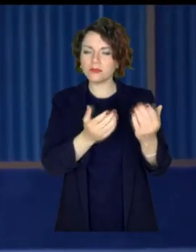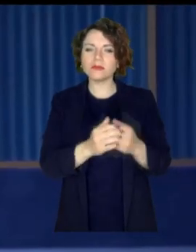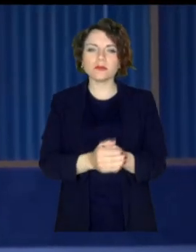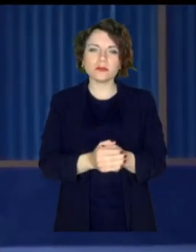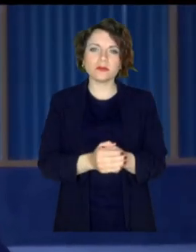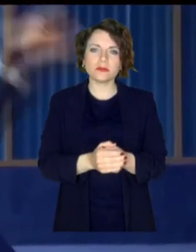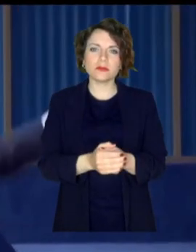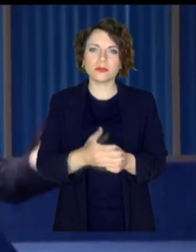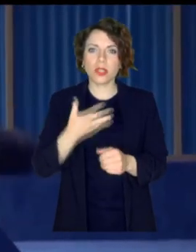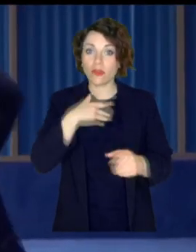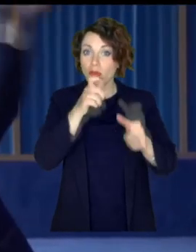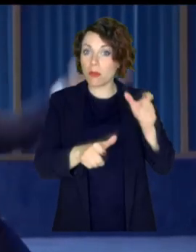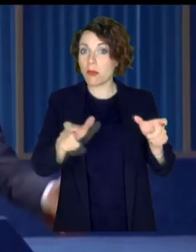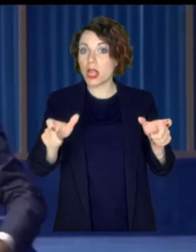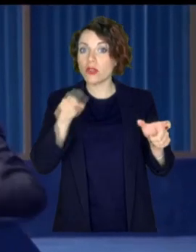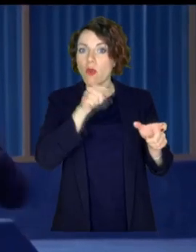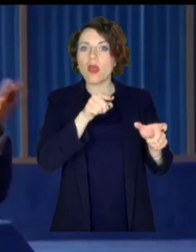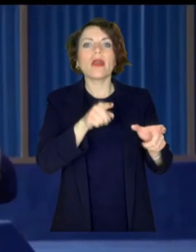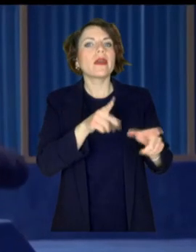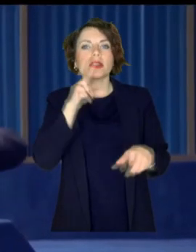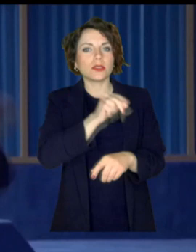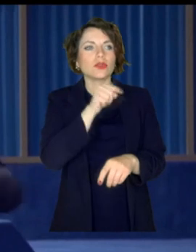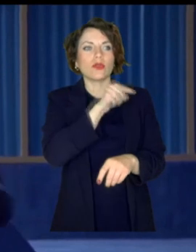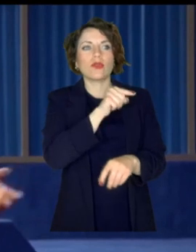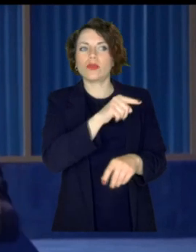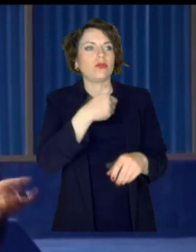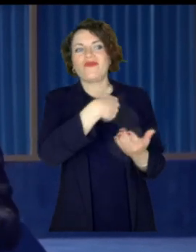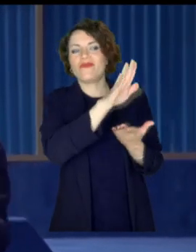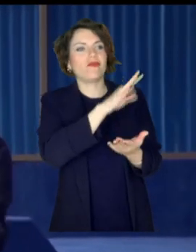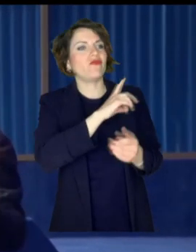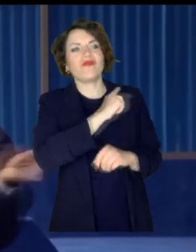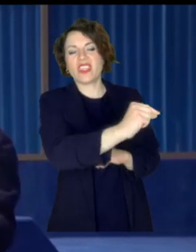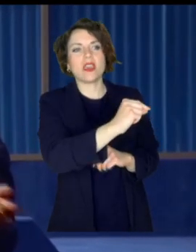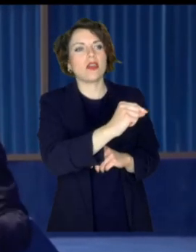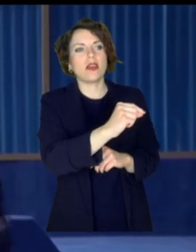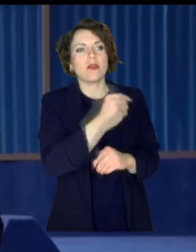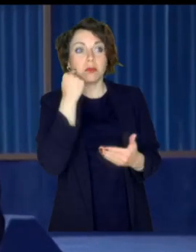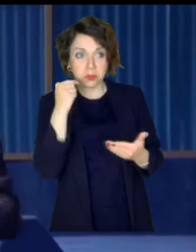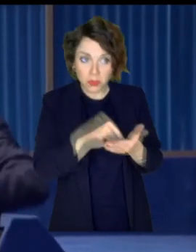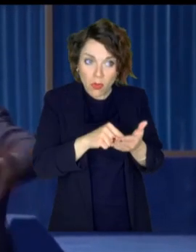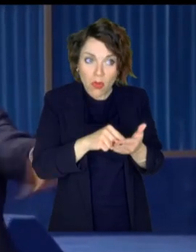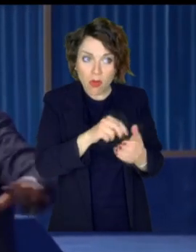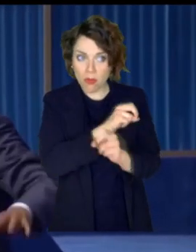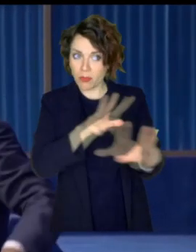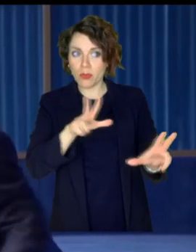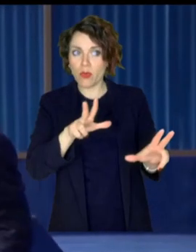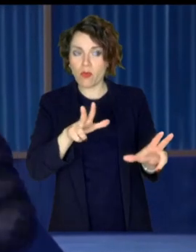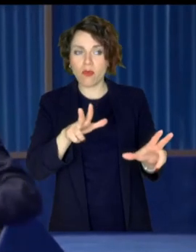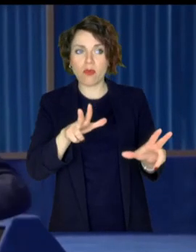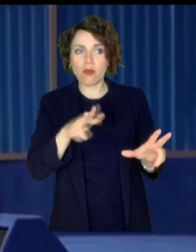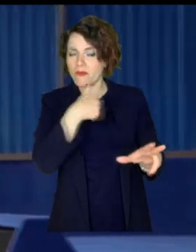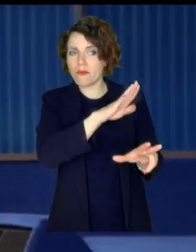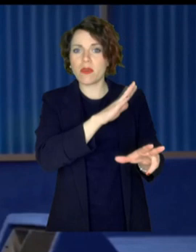Certe persone che stanno lì gli hanno detto che non lo vogliono più vedere, non lo vogliono e non deve nemmeno provare ad avvicinarsi a quel